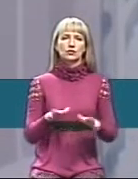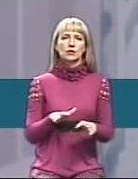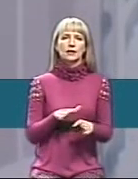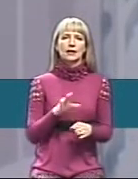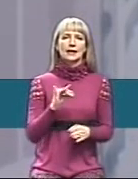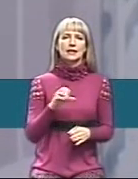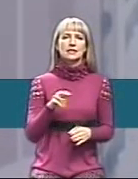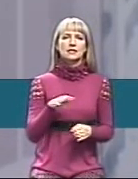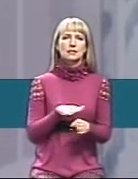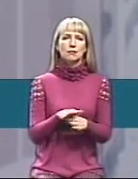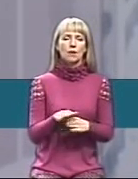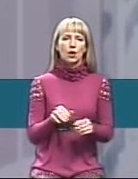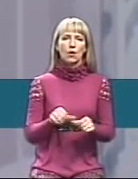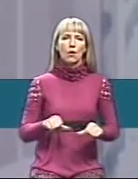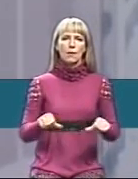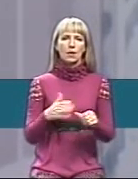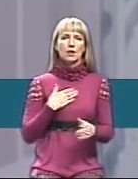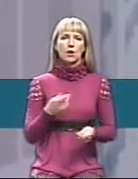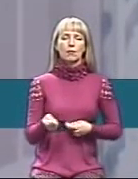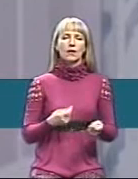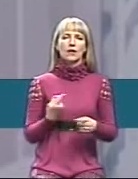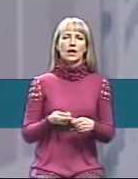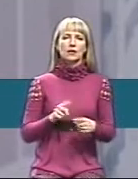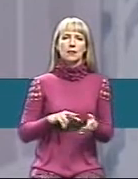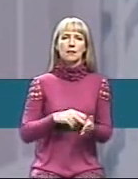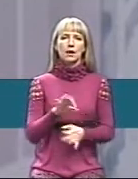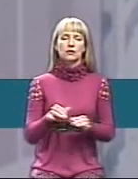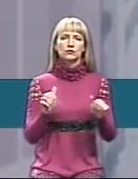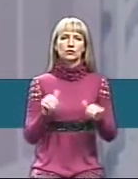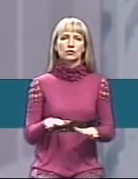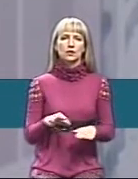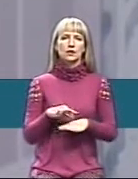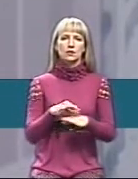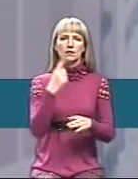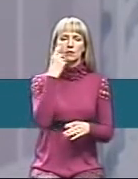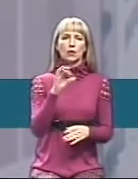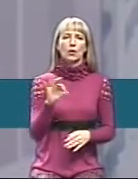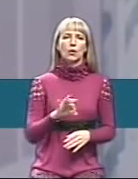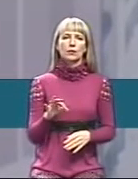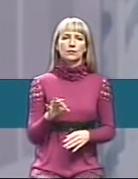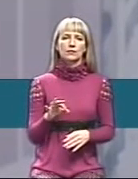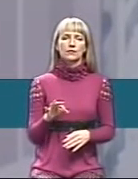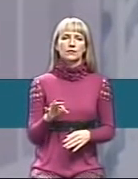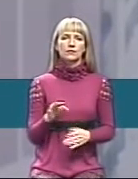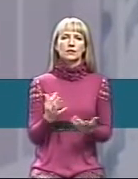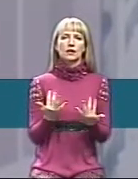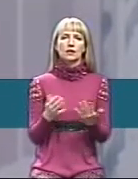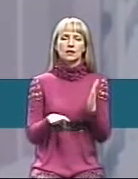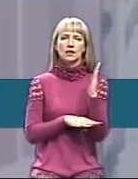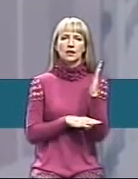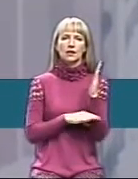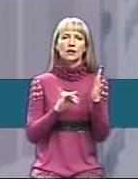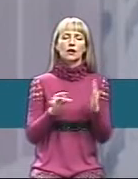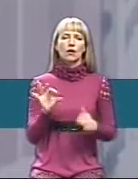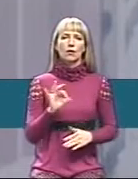исполкома нашим управлением. Этот проект решения несет в себе информацию о количестве деревьев и